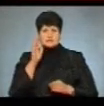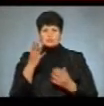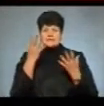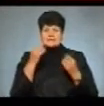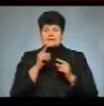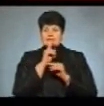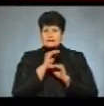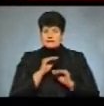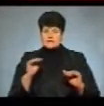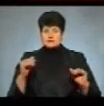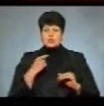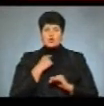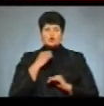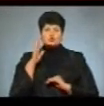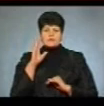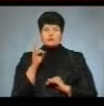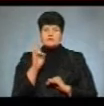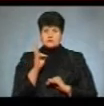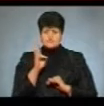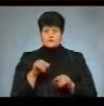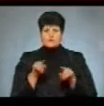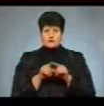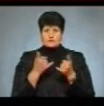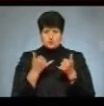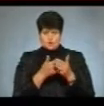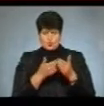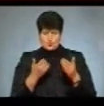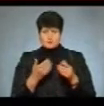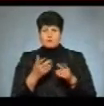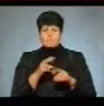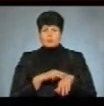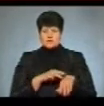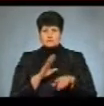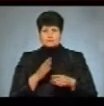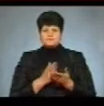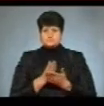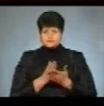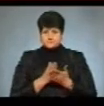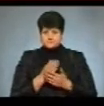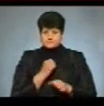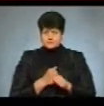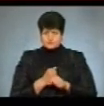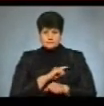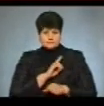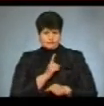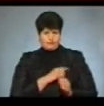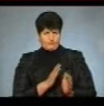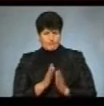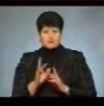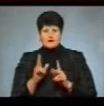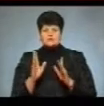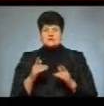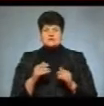тиші та саме голосування в неділю. Також від сьогодні поліція нестиме службу у посиленому режимі. Як вони